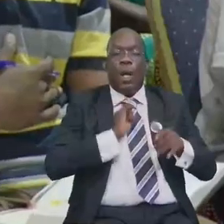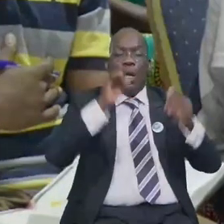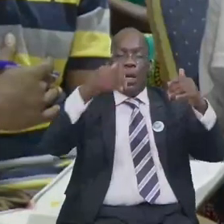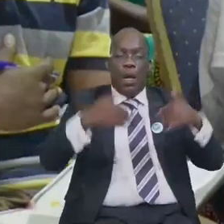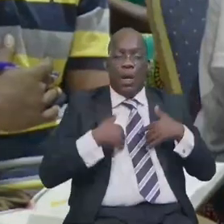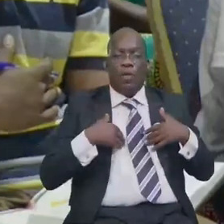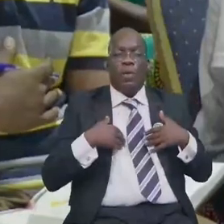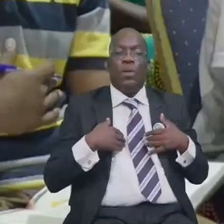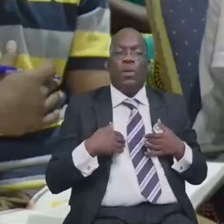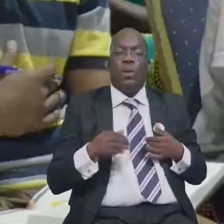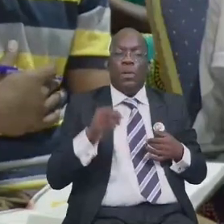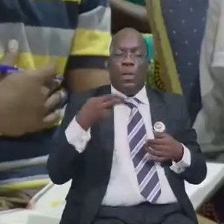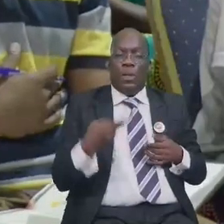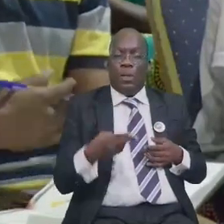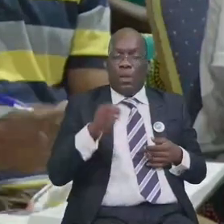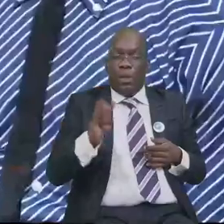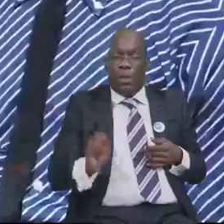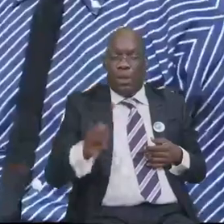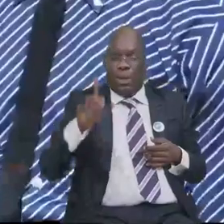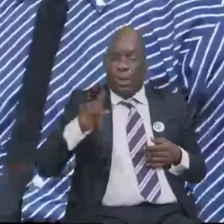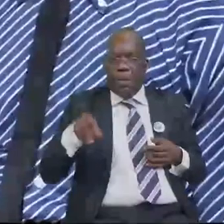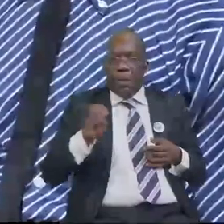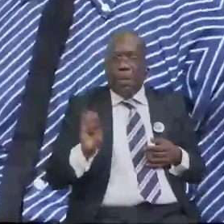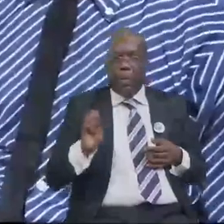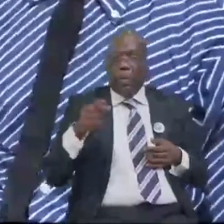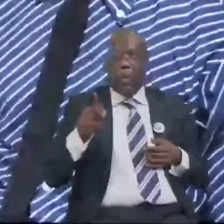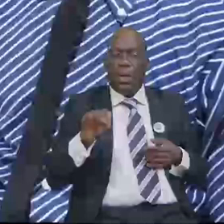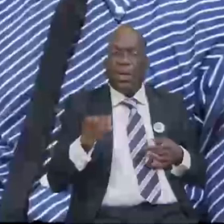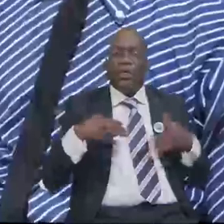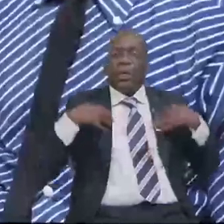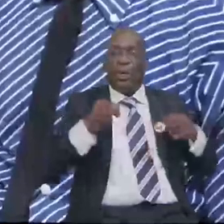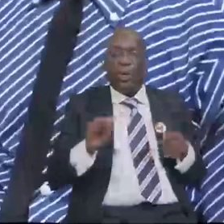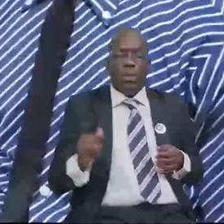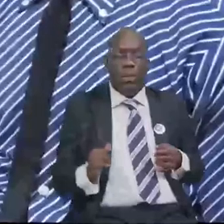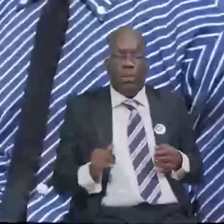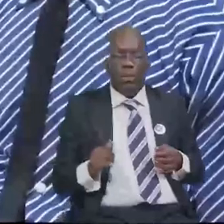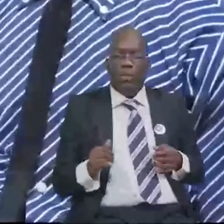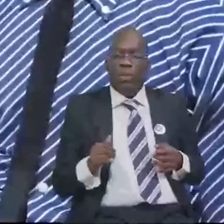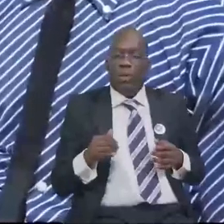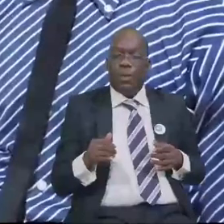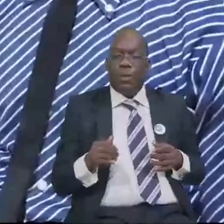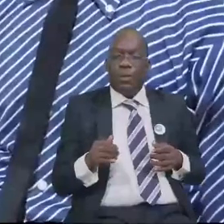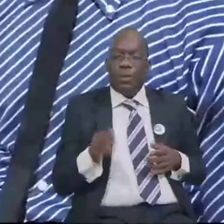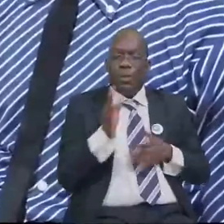Moi, j'ai la guérison d'Ézéchias. Parfois,